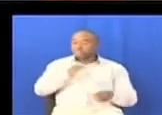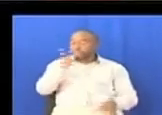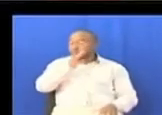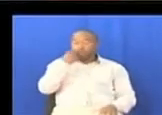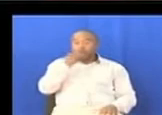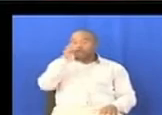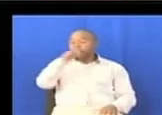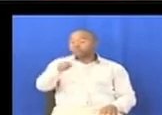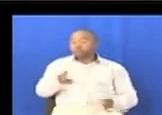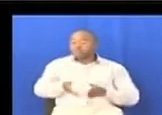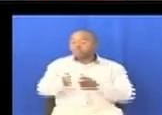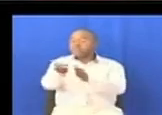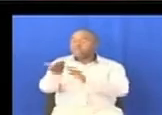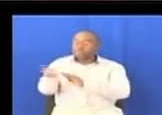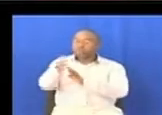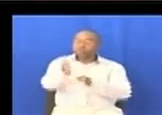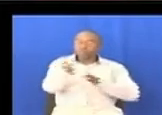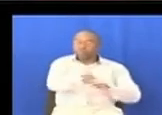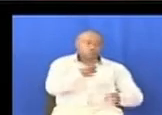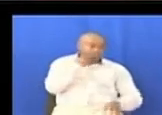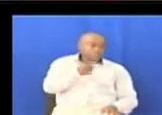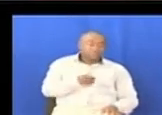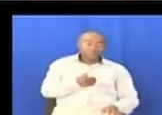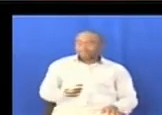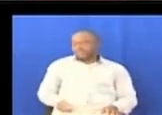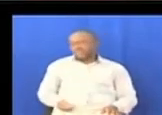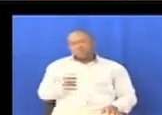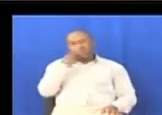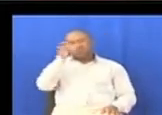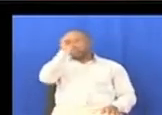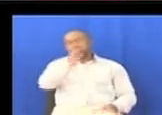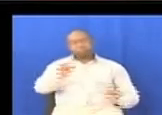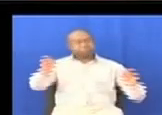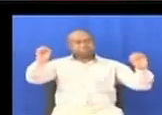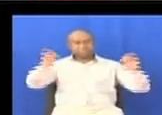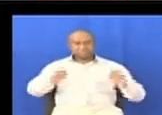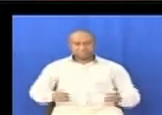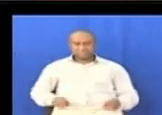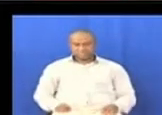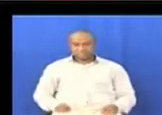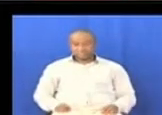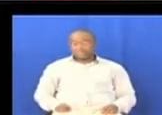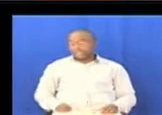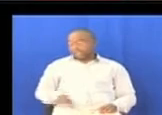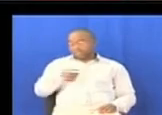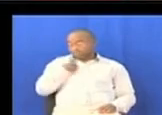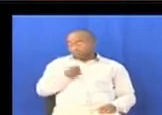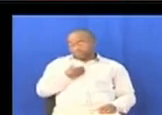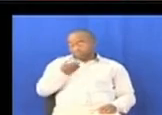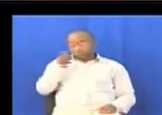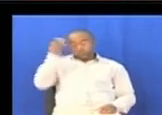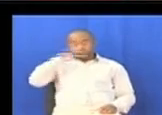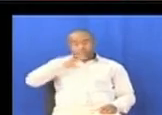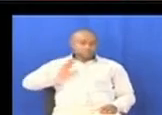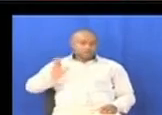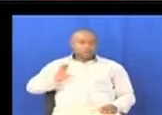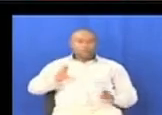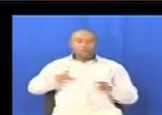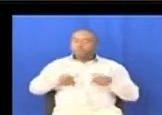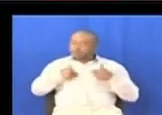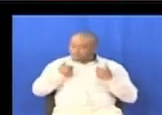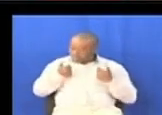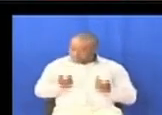mtu anayedondoka na wala sioni dalili ya kudondoka huko. Sisemi kwamba ugonjwa umeisha au haupo, lakini kwa